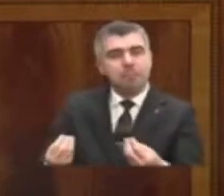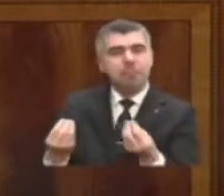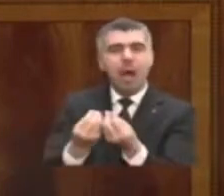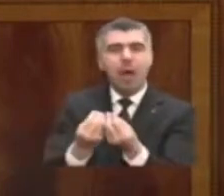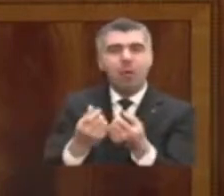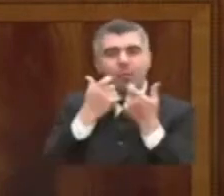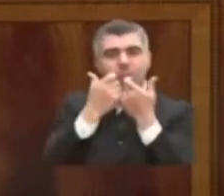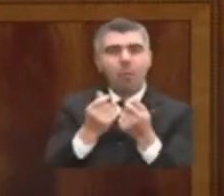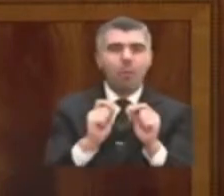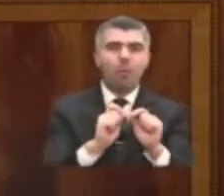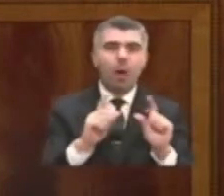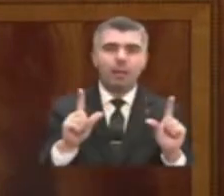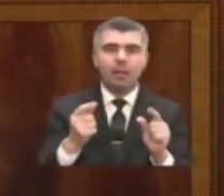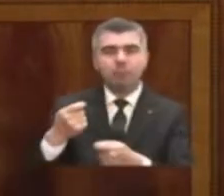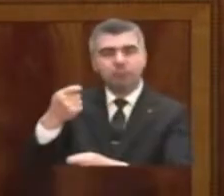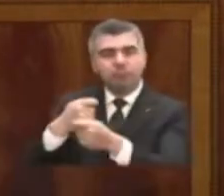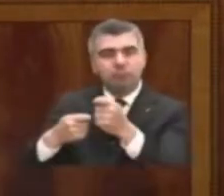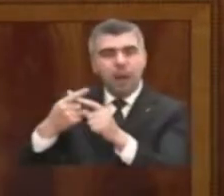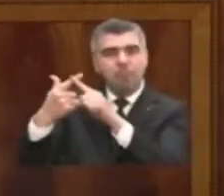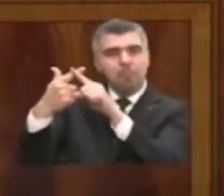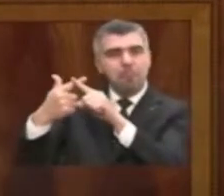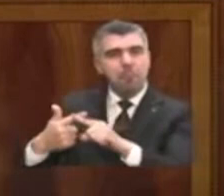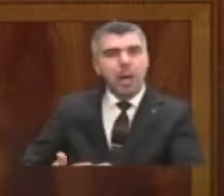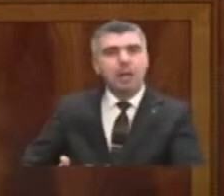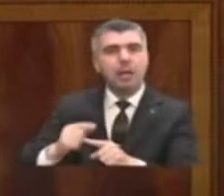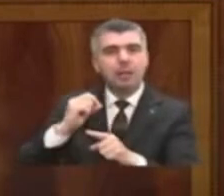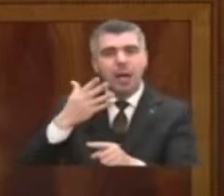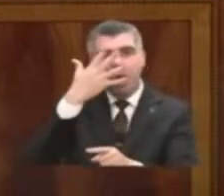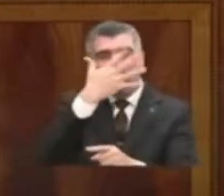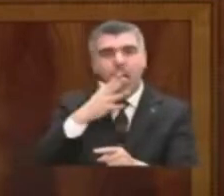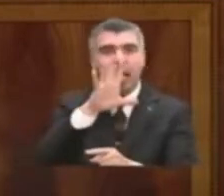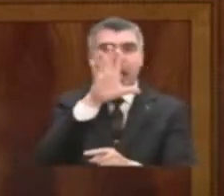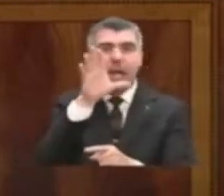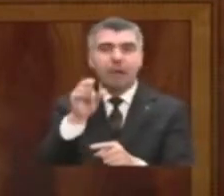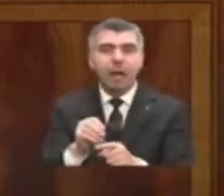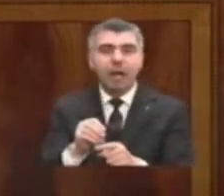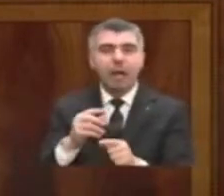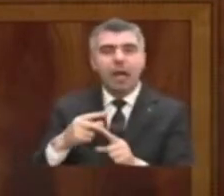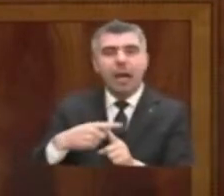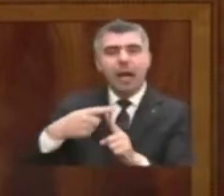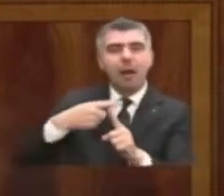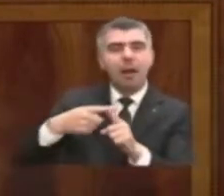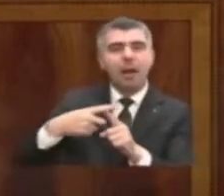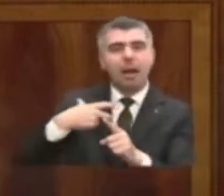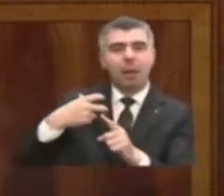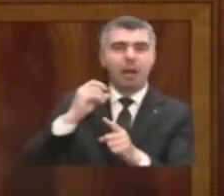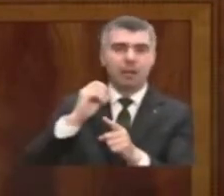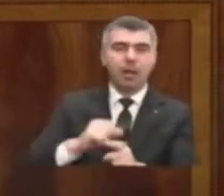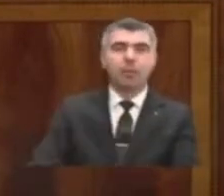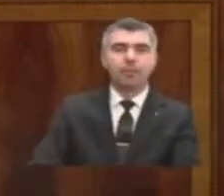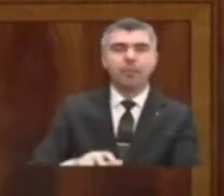والرؤى خصوصا الاقتصاديه والماليه مع محيطنا الافريقي في ايطاليا رابح رابح ونحن